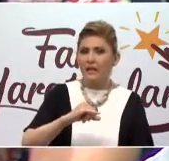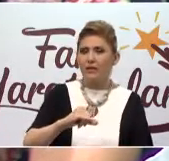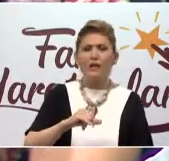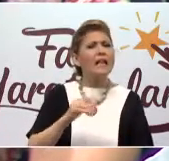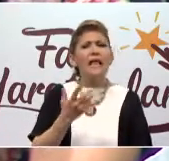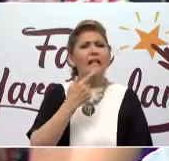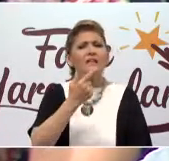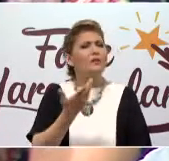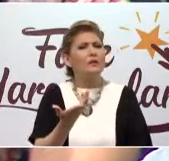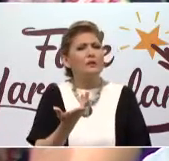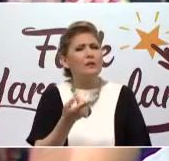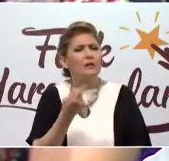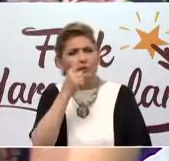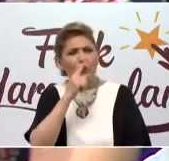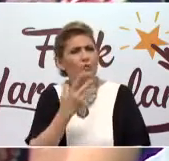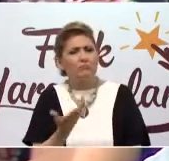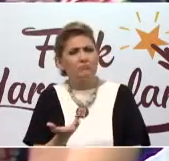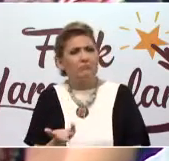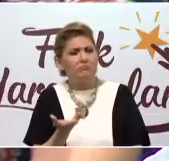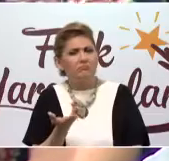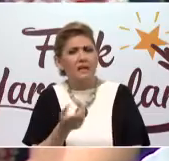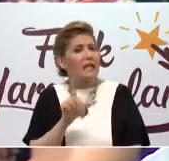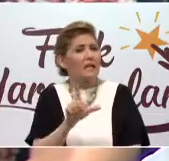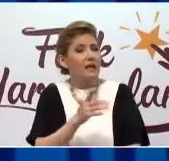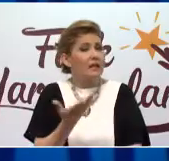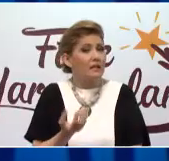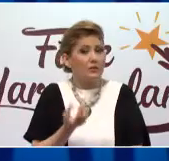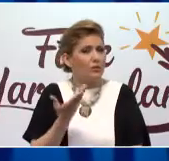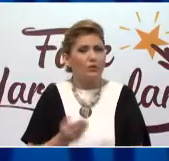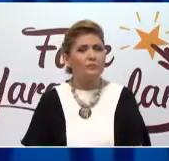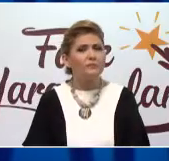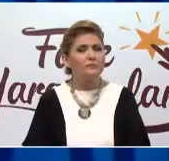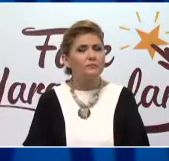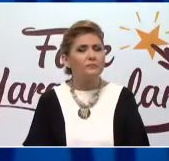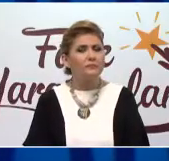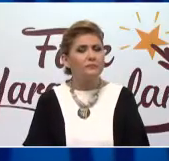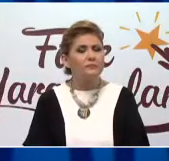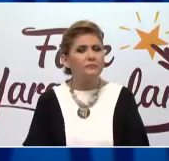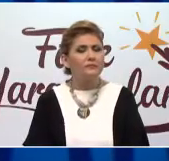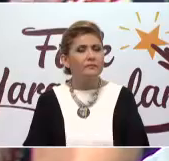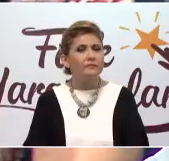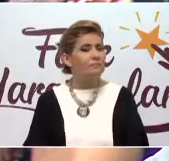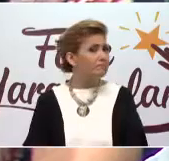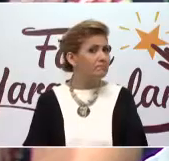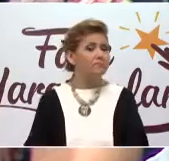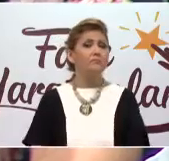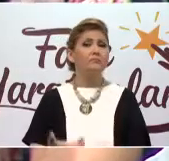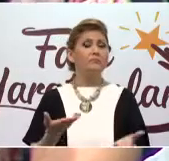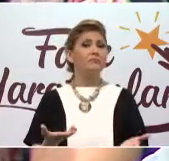deniyor mesela? Ne tür şeyler, hani ihtiyaçlar öne çıkıyor? Neyi gözlemliyorsunuz? Yani